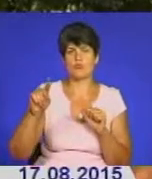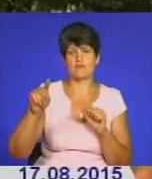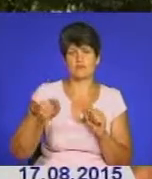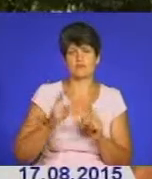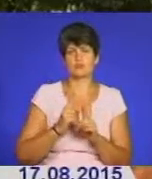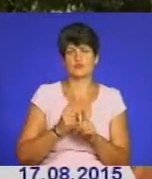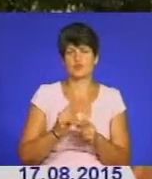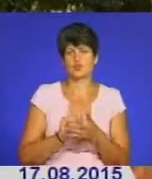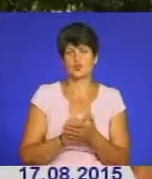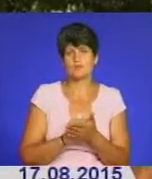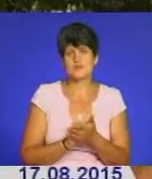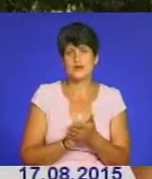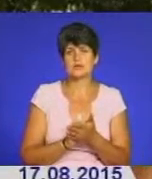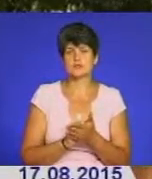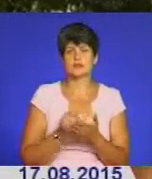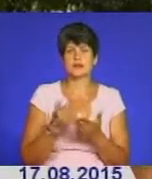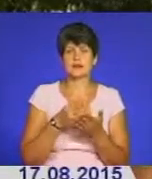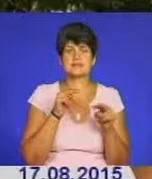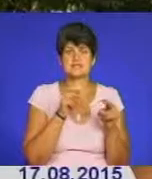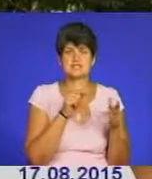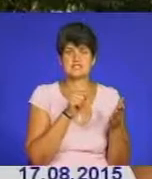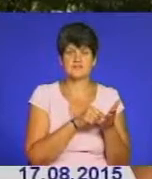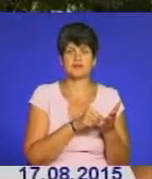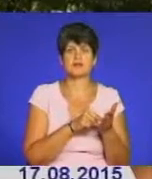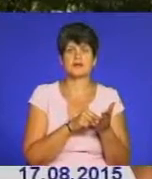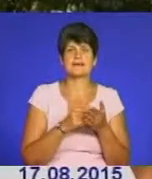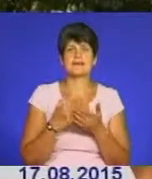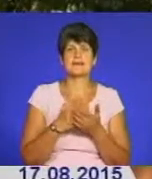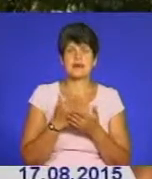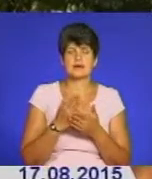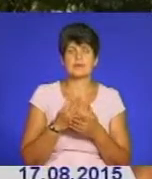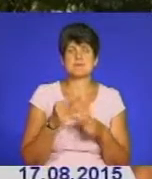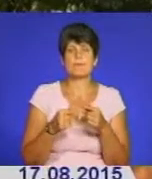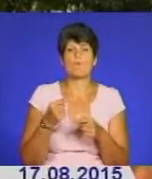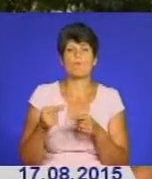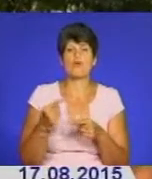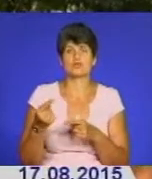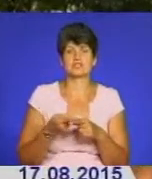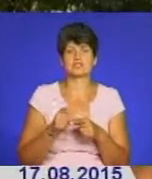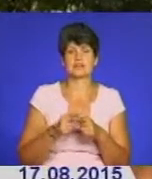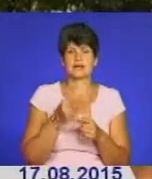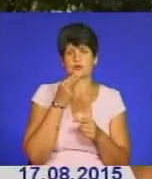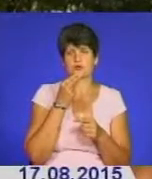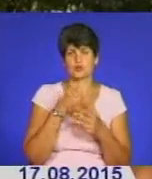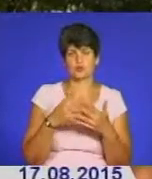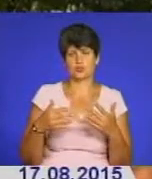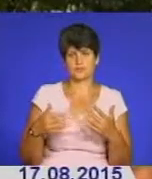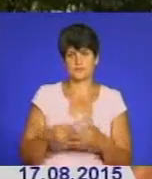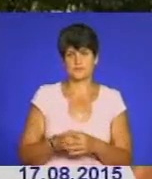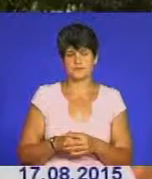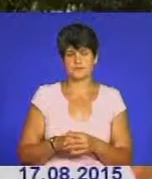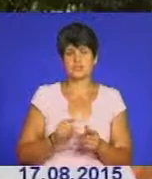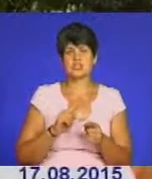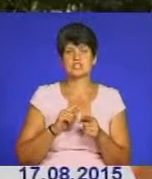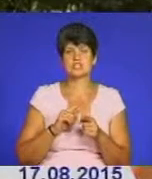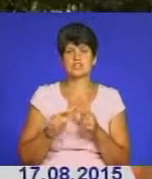супровідну документацію, яка засвідчує якість та походження цих харчових продуктів.